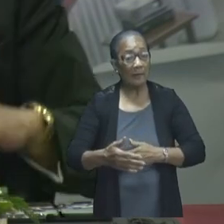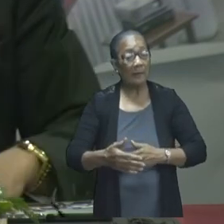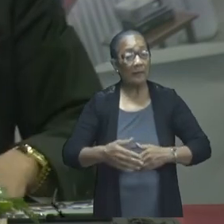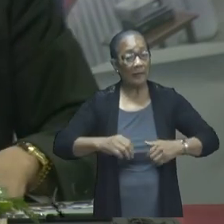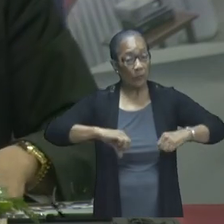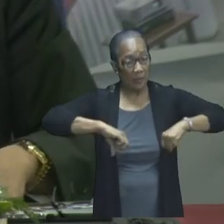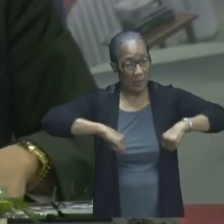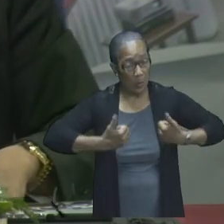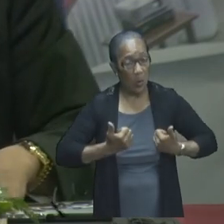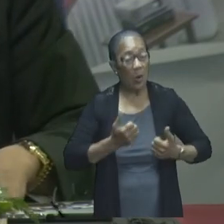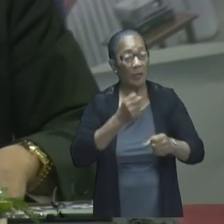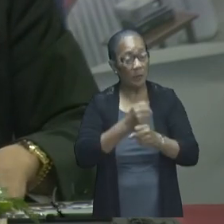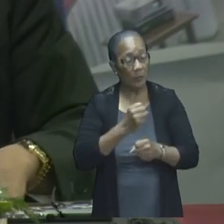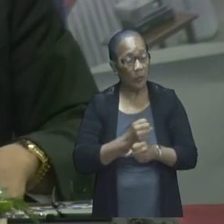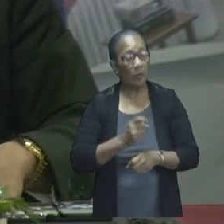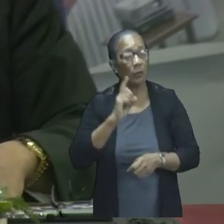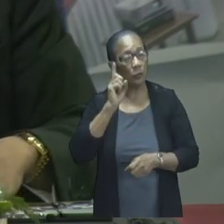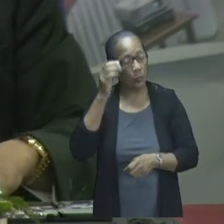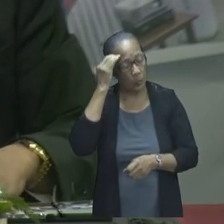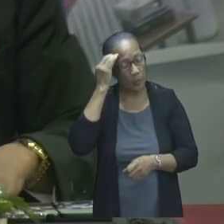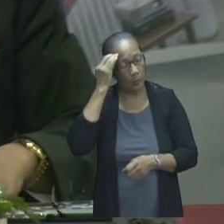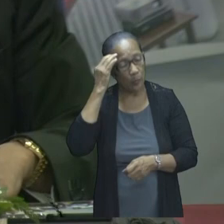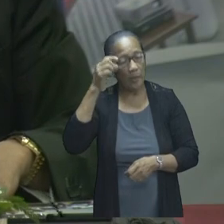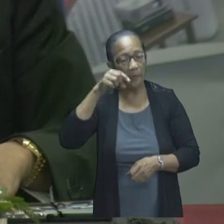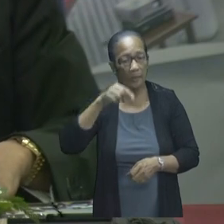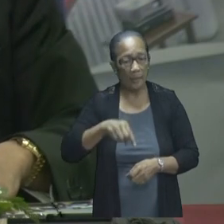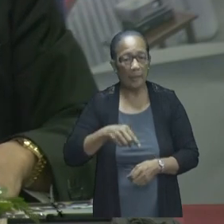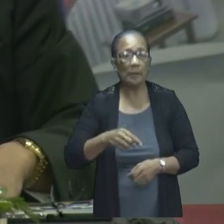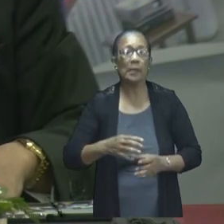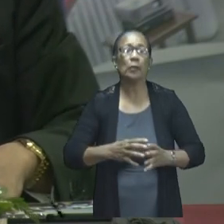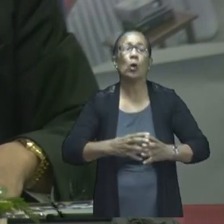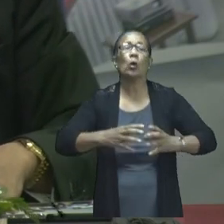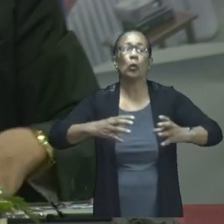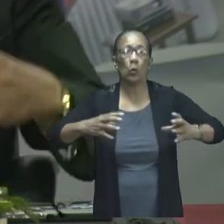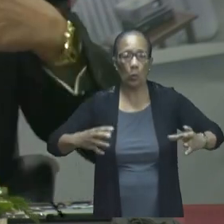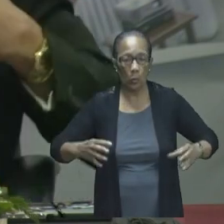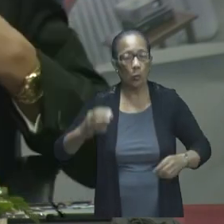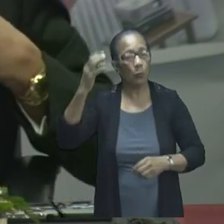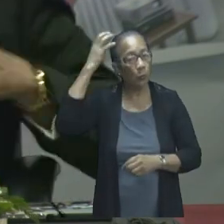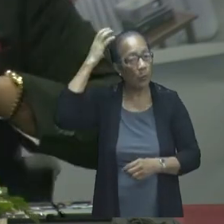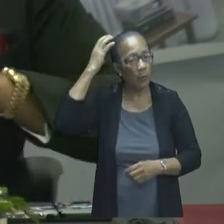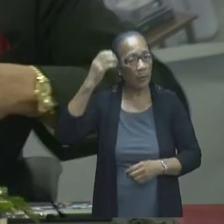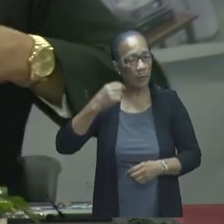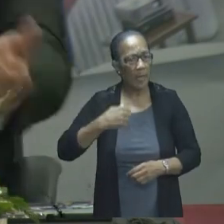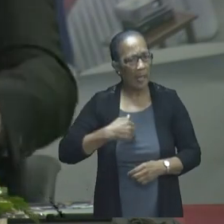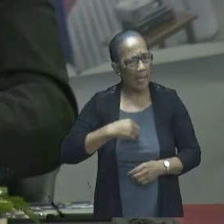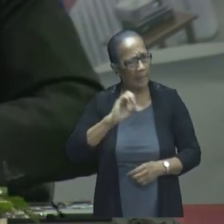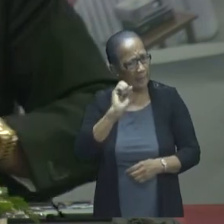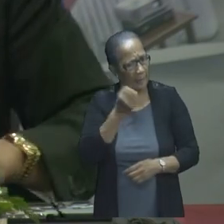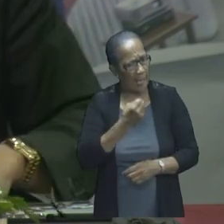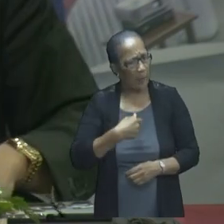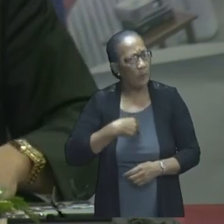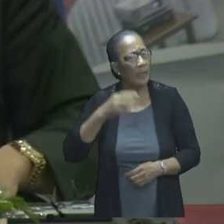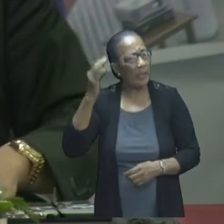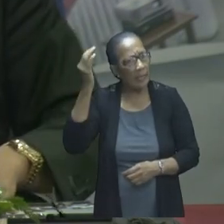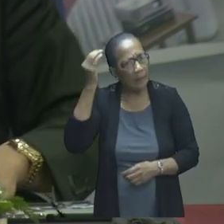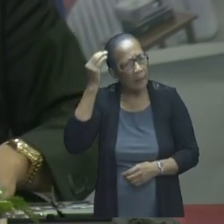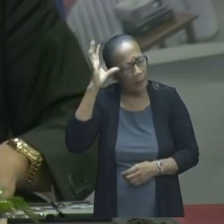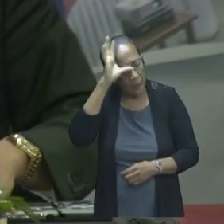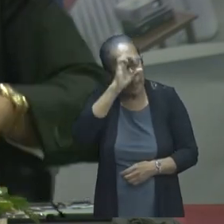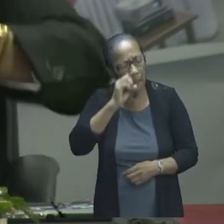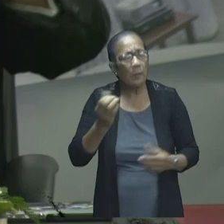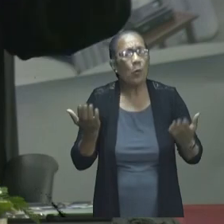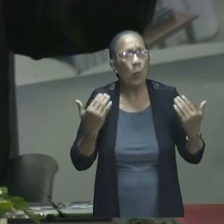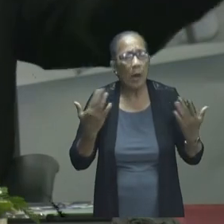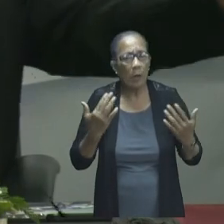toen wisten we aan dit is een groot probleem voor ons wat we en toen begreep de warmste eerder wilden overdragen